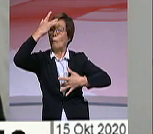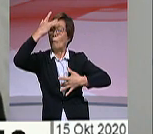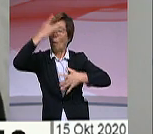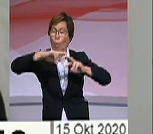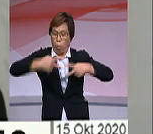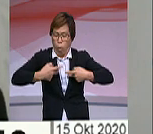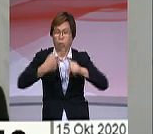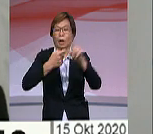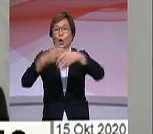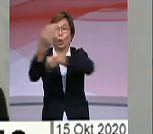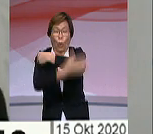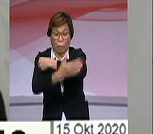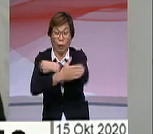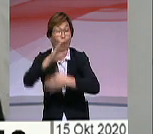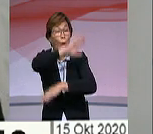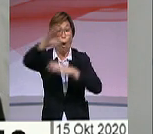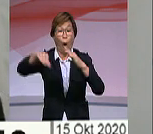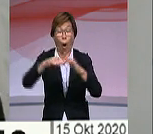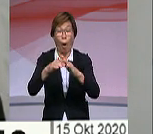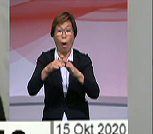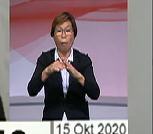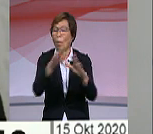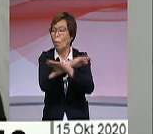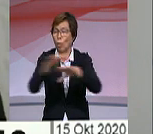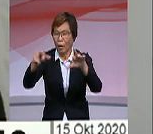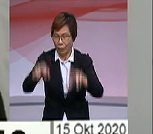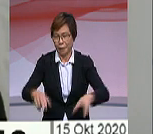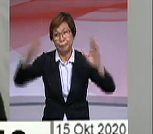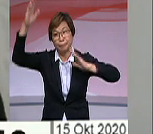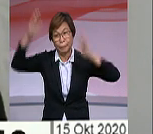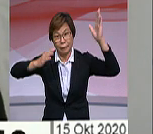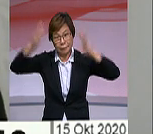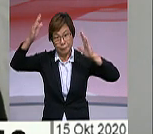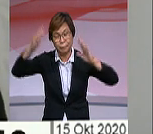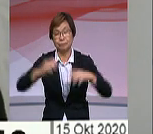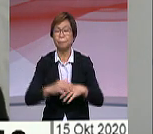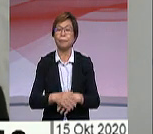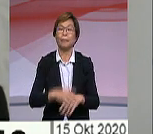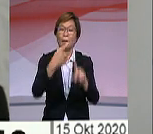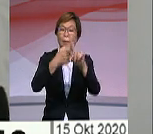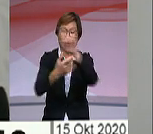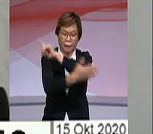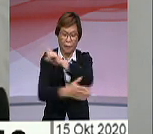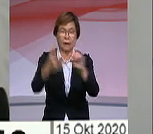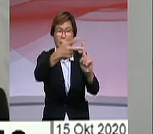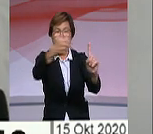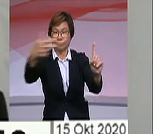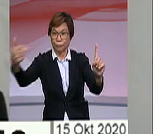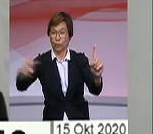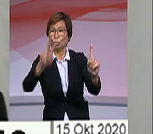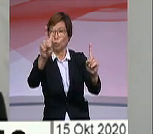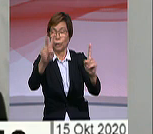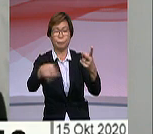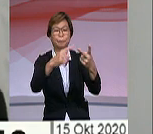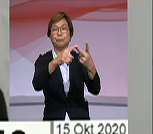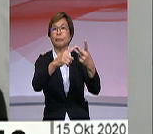dari luar negara yang kesemuanya melibatkan bukan warga negara Malaysia, iaitu dari negara Indonesia 2